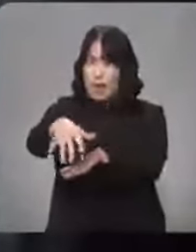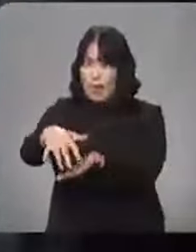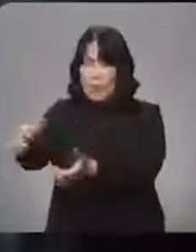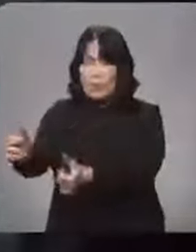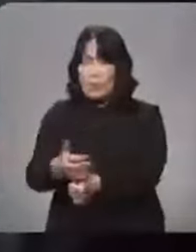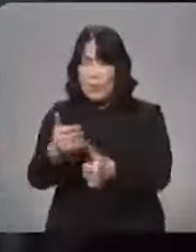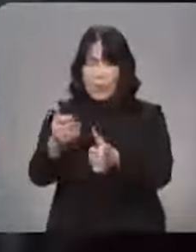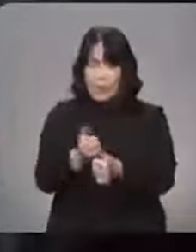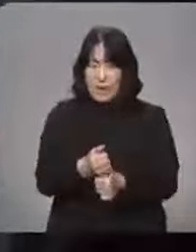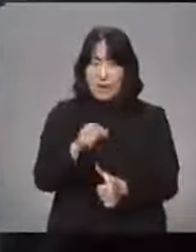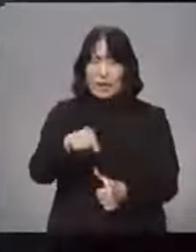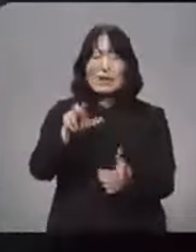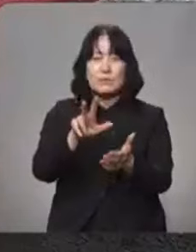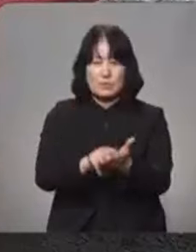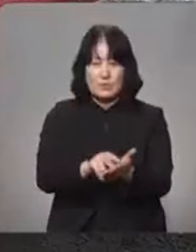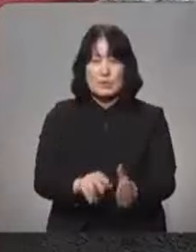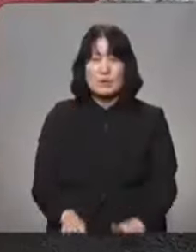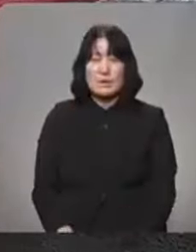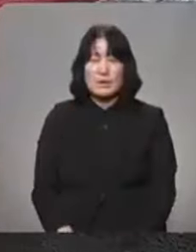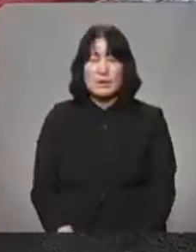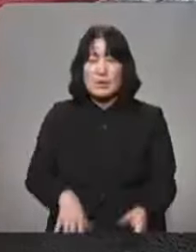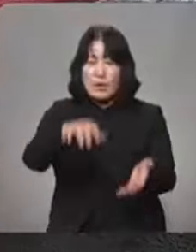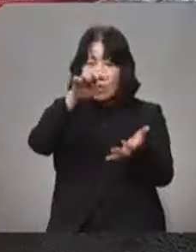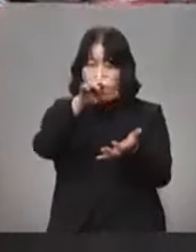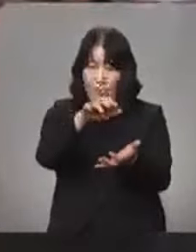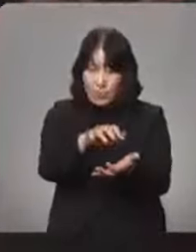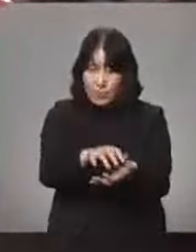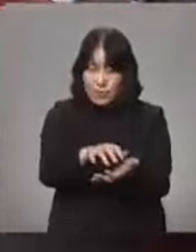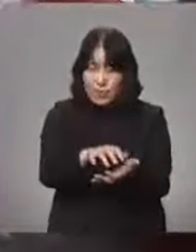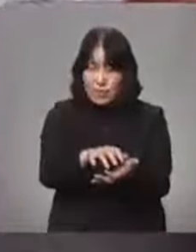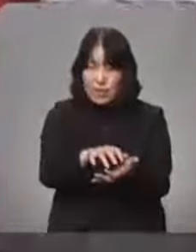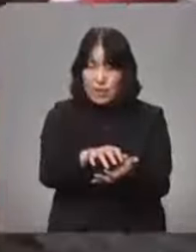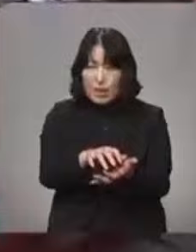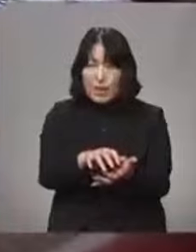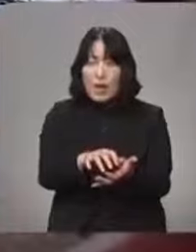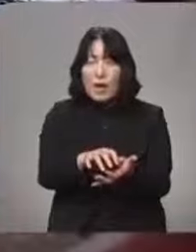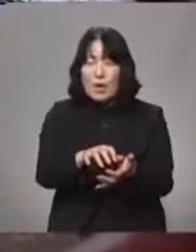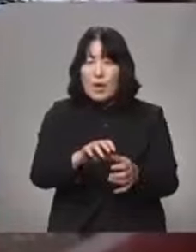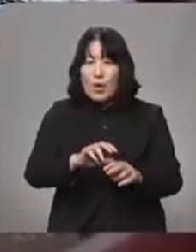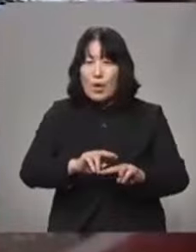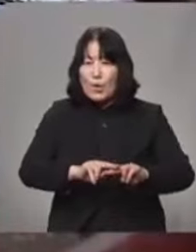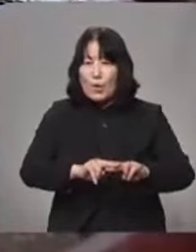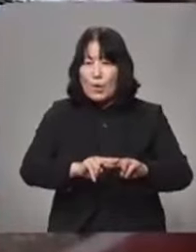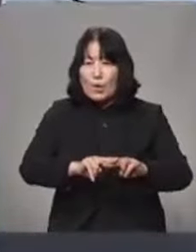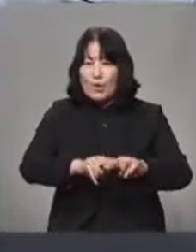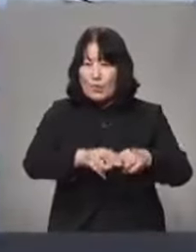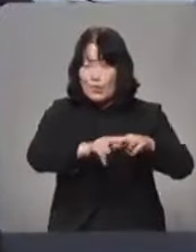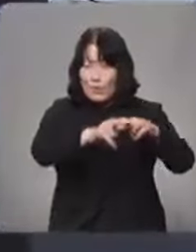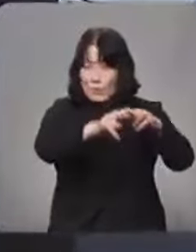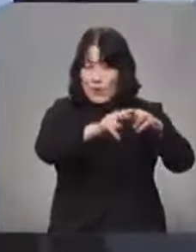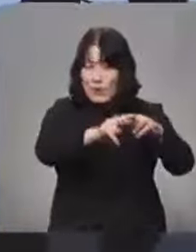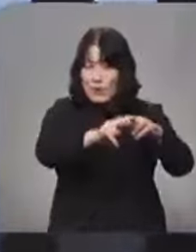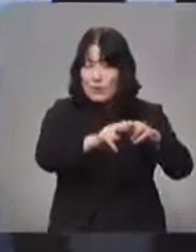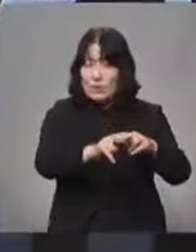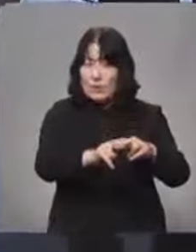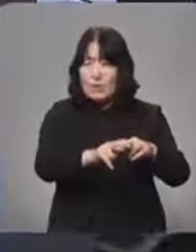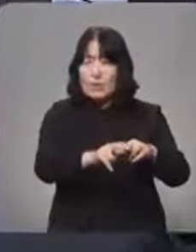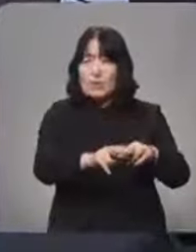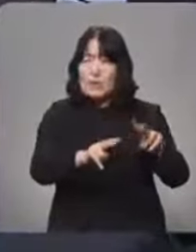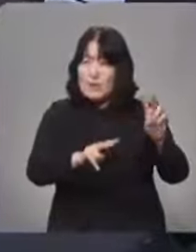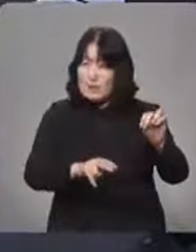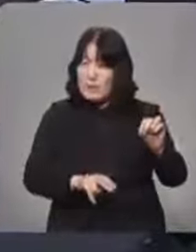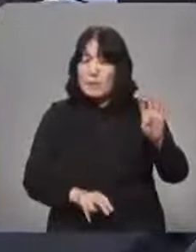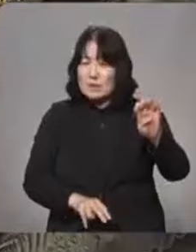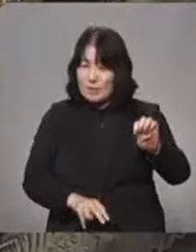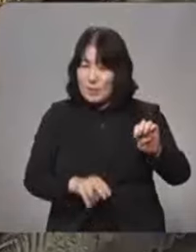원인으로 추정됩니다. 어획량이 감소하자 도루묵 가격은 20마리 한 두름에 2, 3만 원 선에서 5만